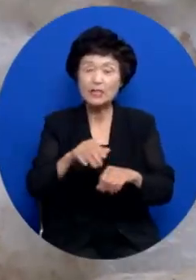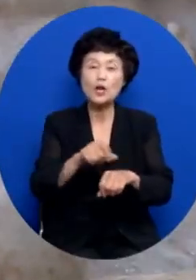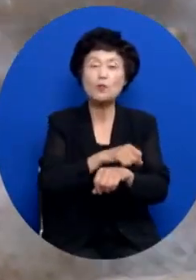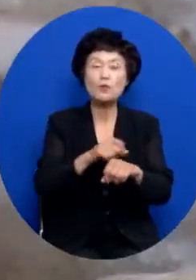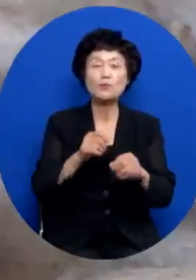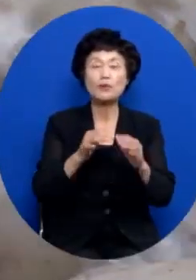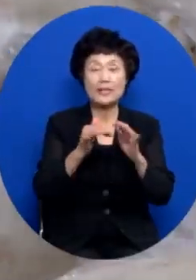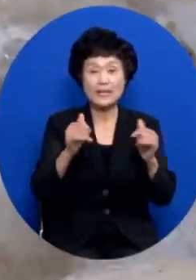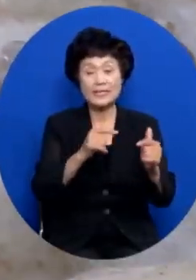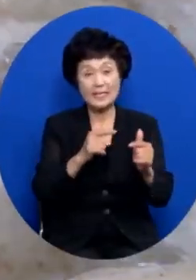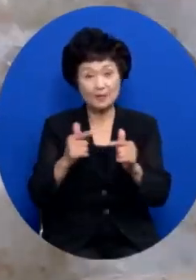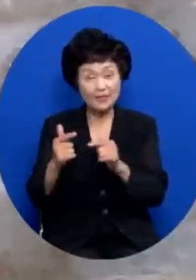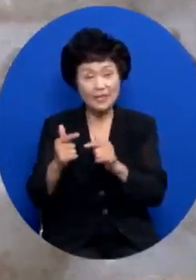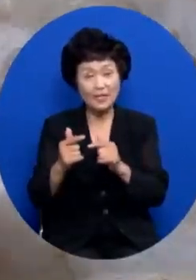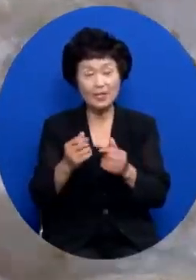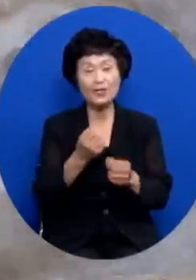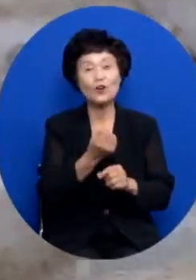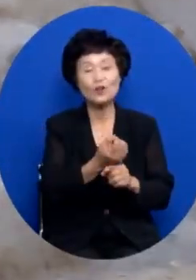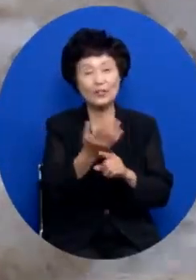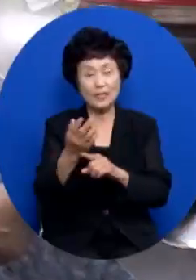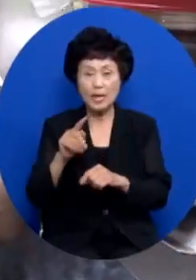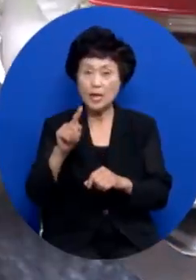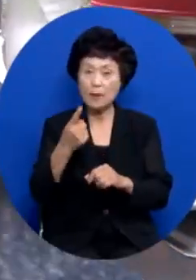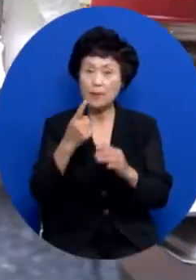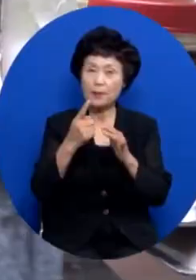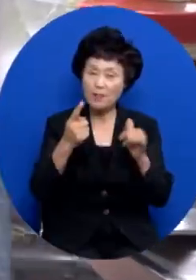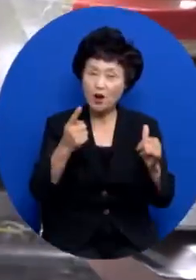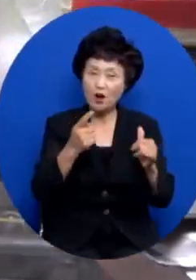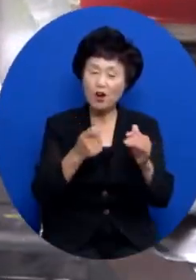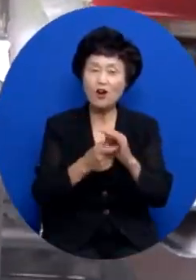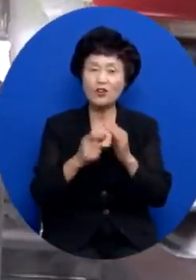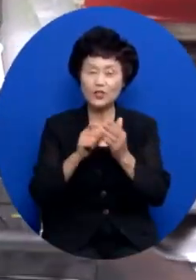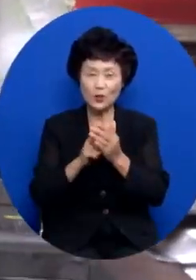100인분에 삼계탕을 진부면 상징물이 이웃들에게 제공했습니다